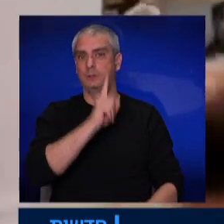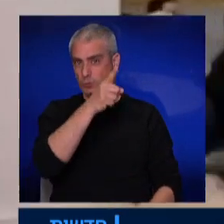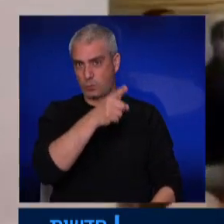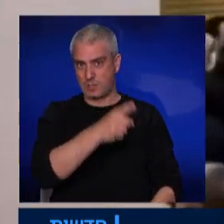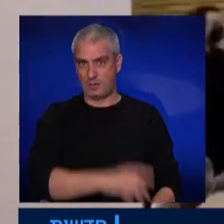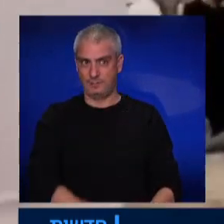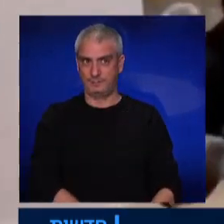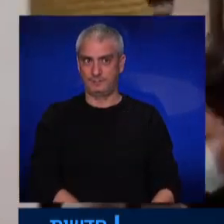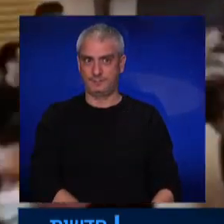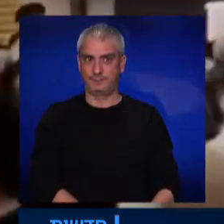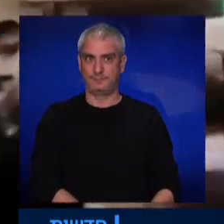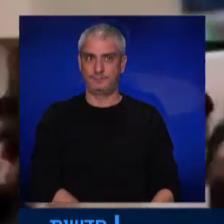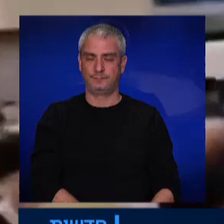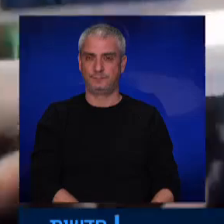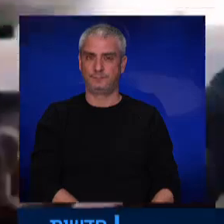דמשק.